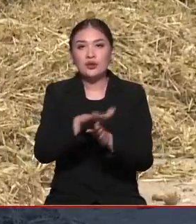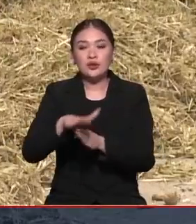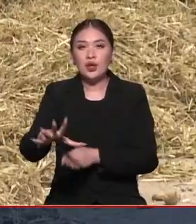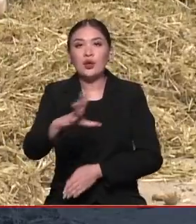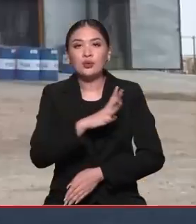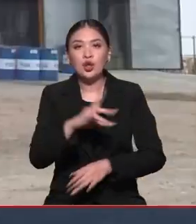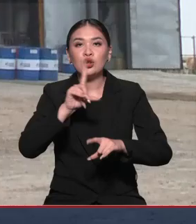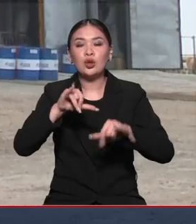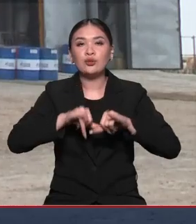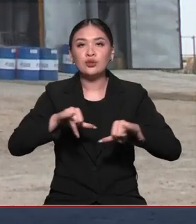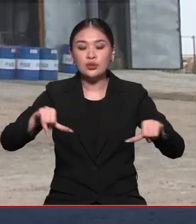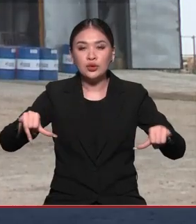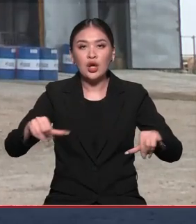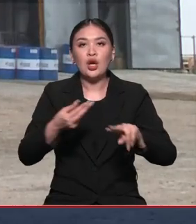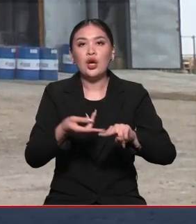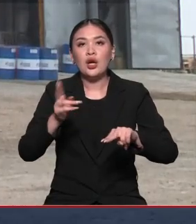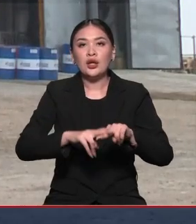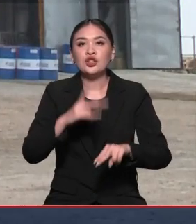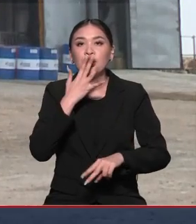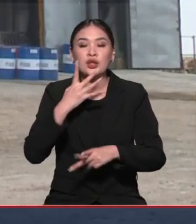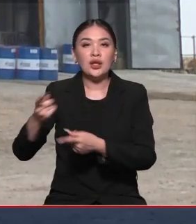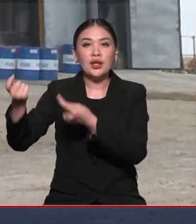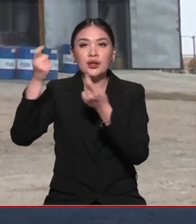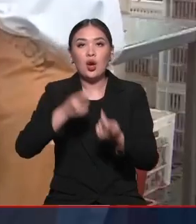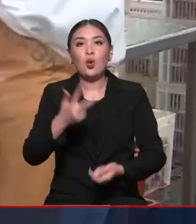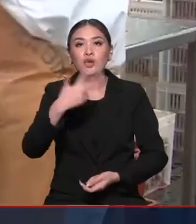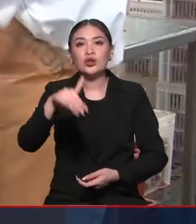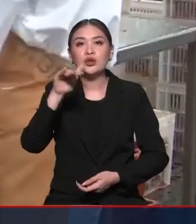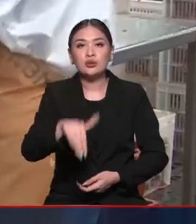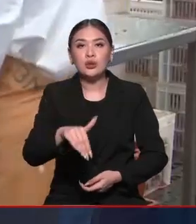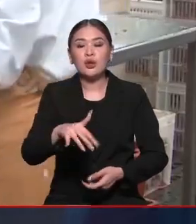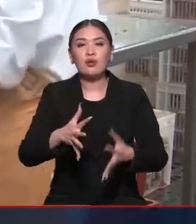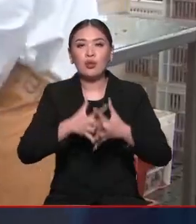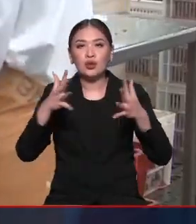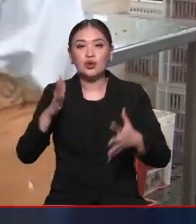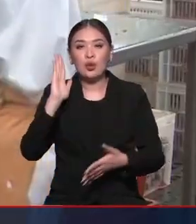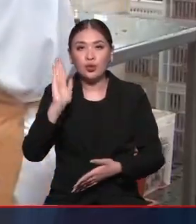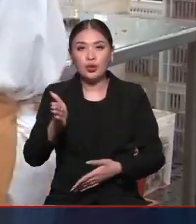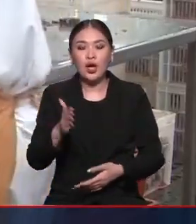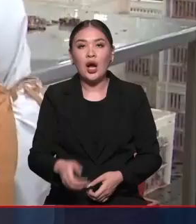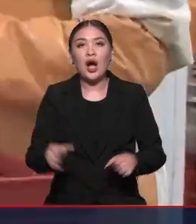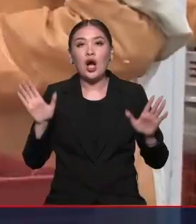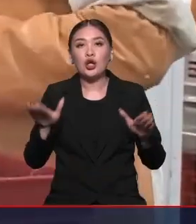басын көбейту көзделген. Осы мақсатта шетелден 30 000 аналық ірі қара жеткізілмек. Ал құс еті